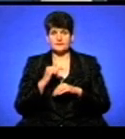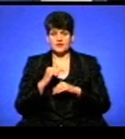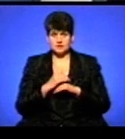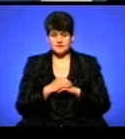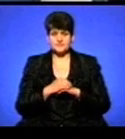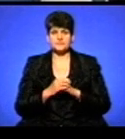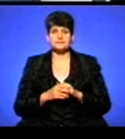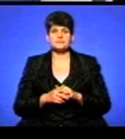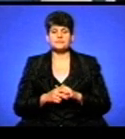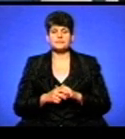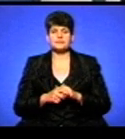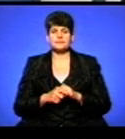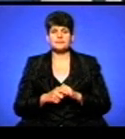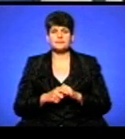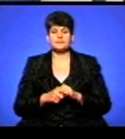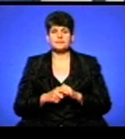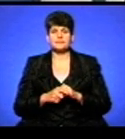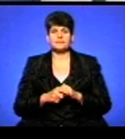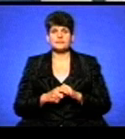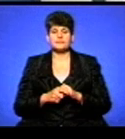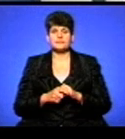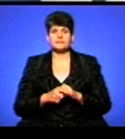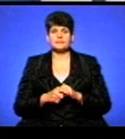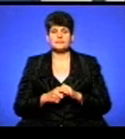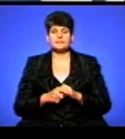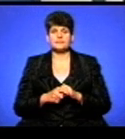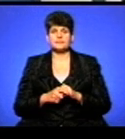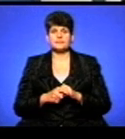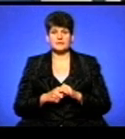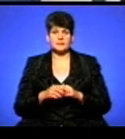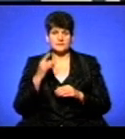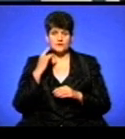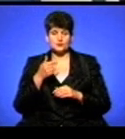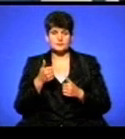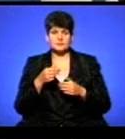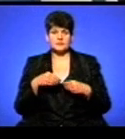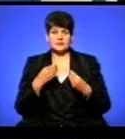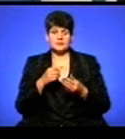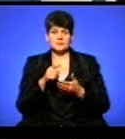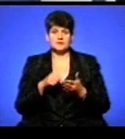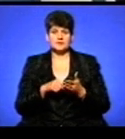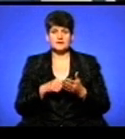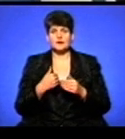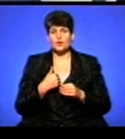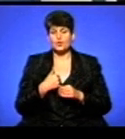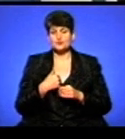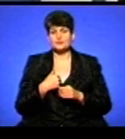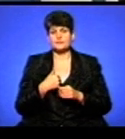Добрий вечір. Добрий вечір. Так, ми вас чуємо. Ставте запитання. Я хочу